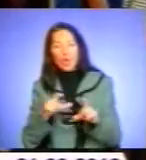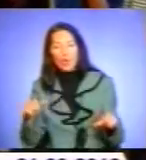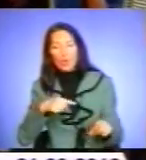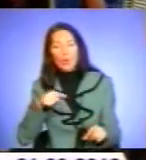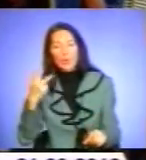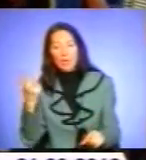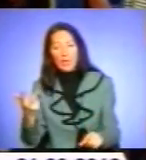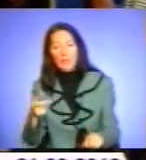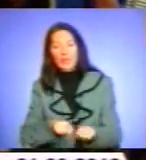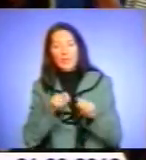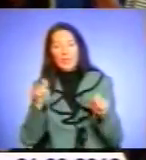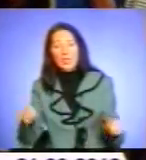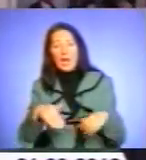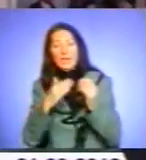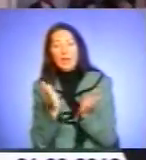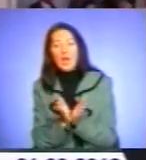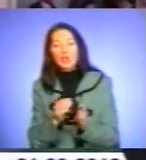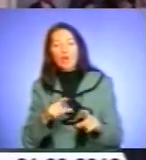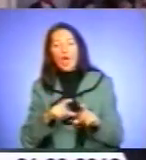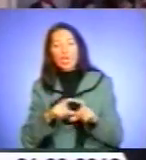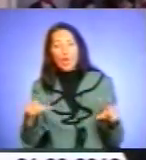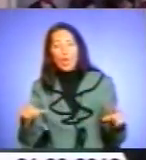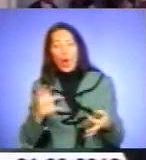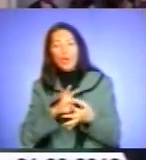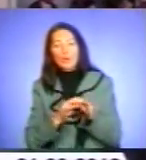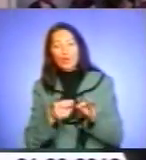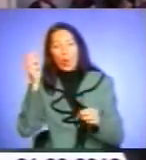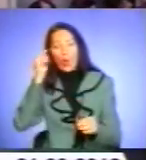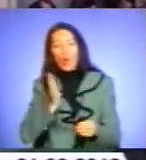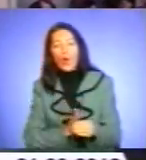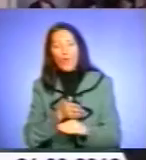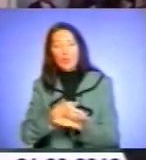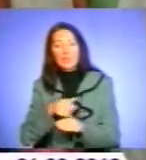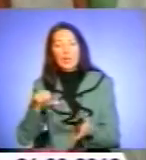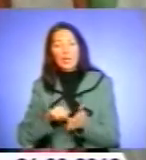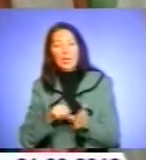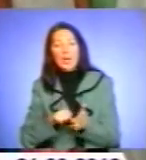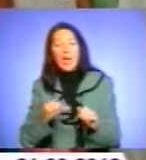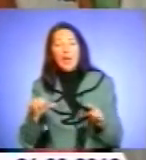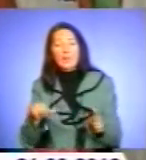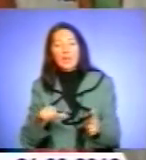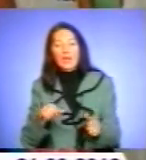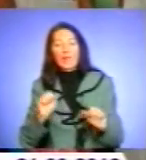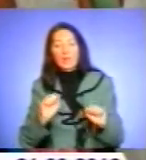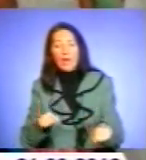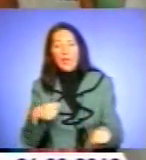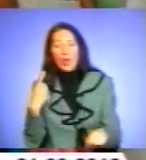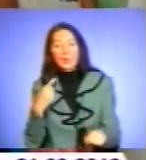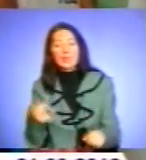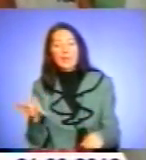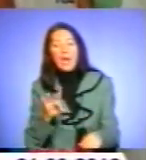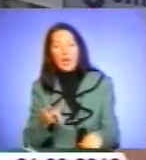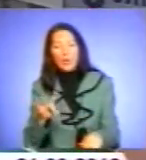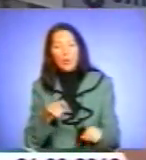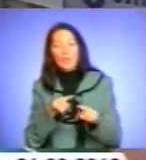відкриття загальношкільного олімпійського року та олімпійського тижня в гості до учнів завітали представники влади, області та району. В рамку